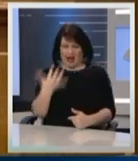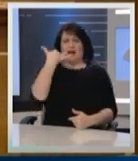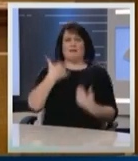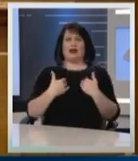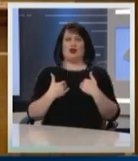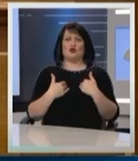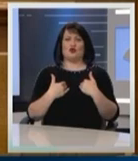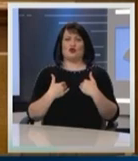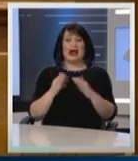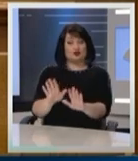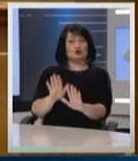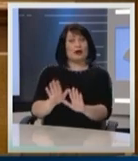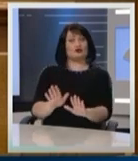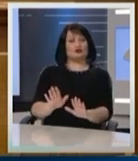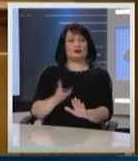λένε λιγότερα με αυτούς.